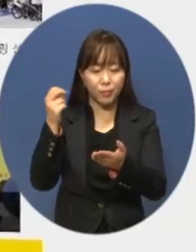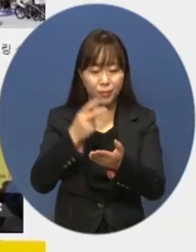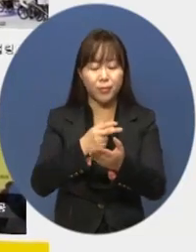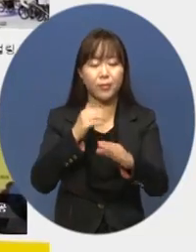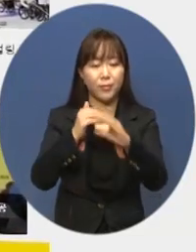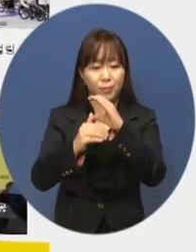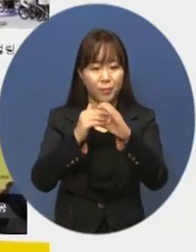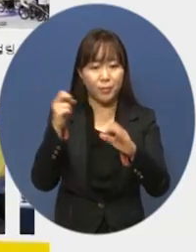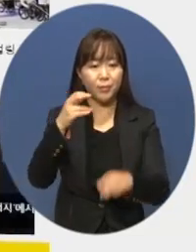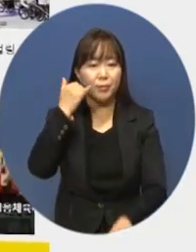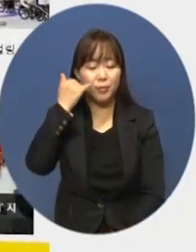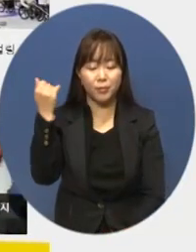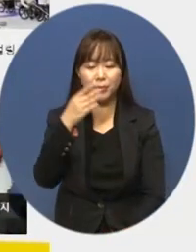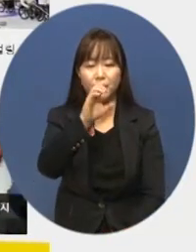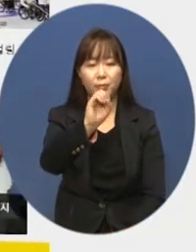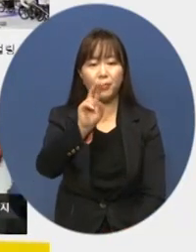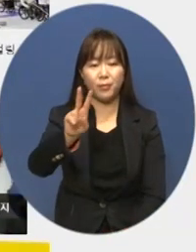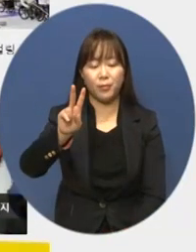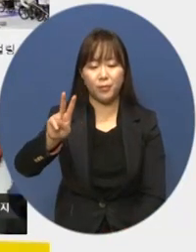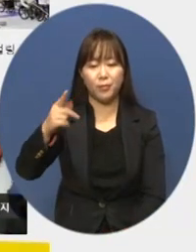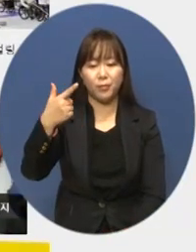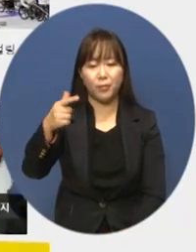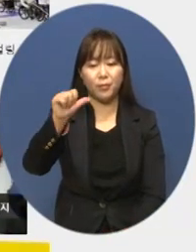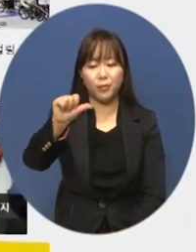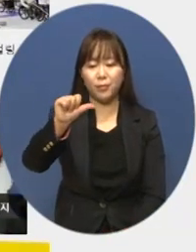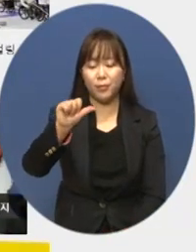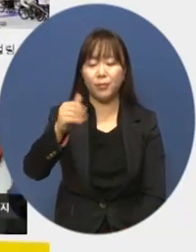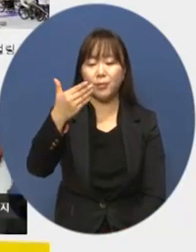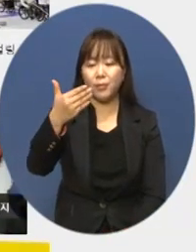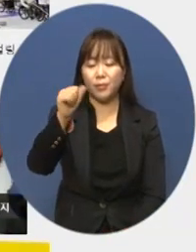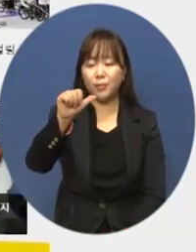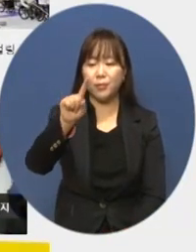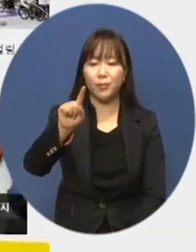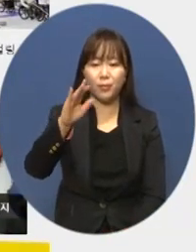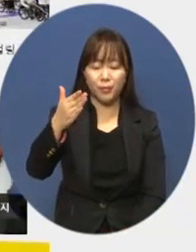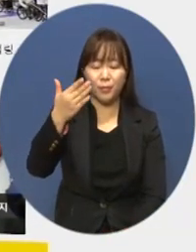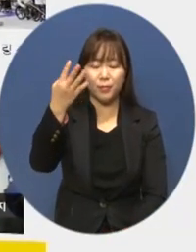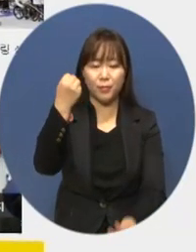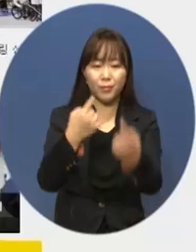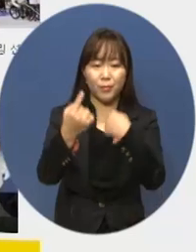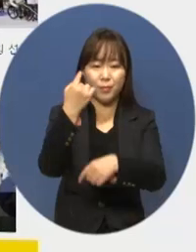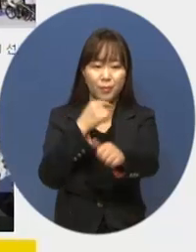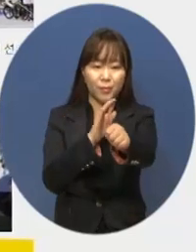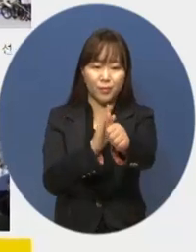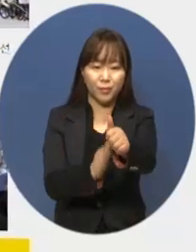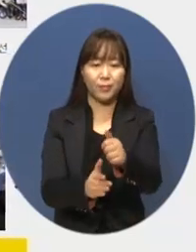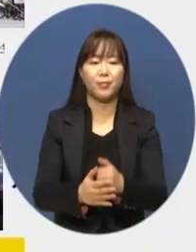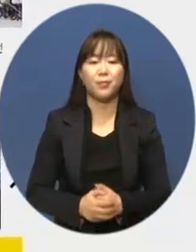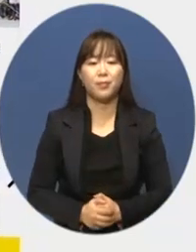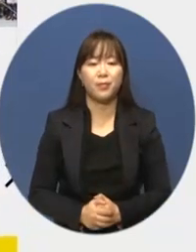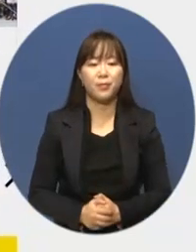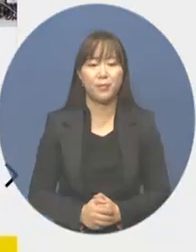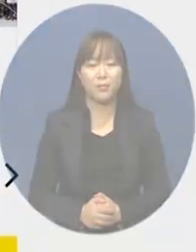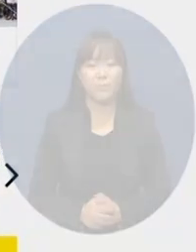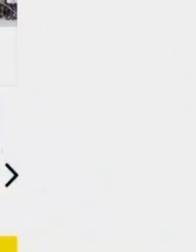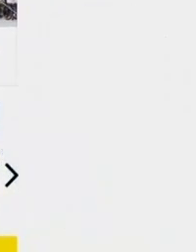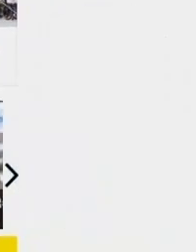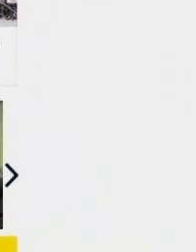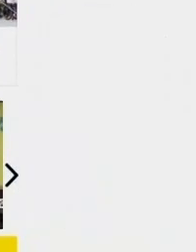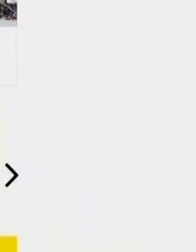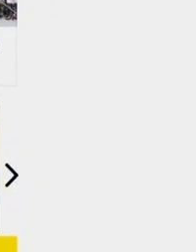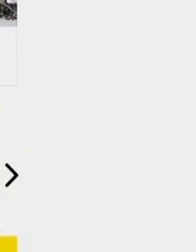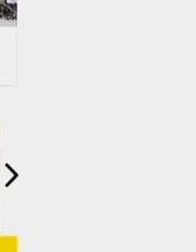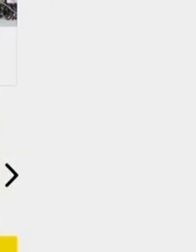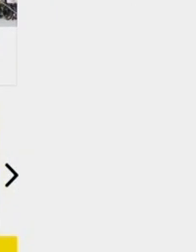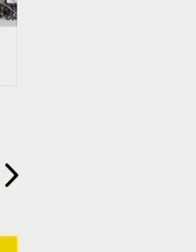홈페이지 또는 전자우편, 전화번호 02-2655-9519로 많은 제보 바랍니다.